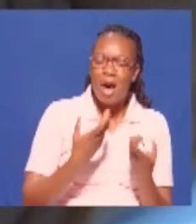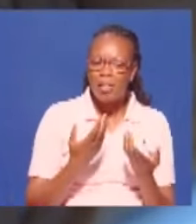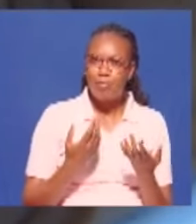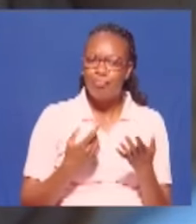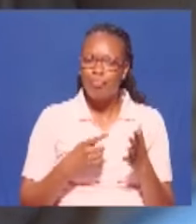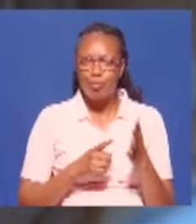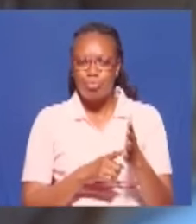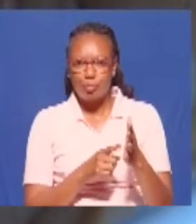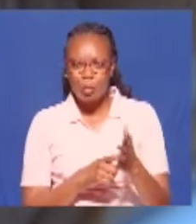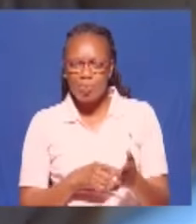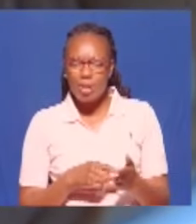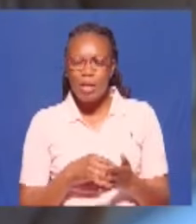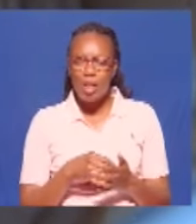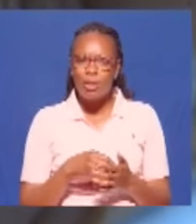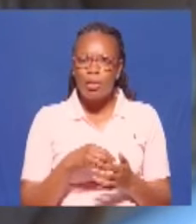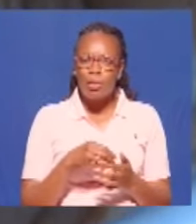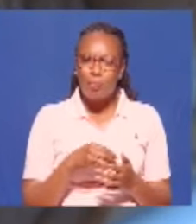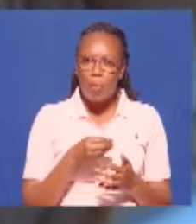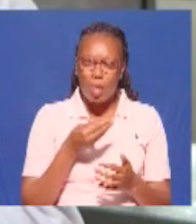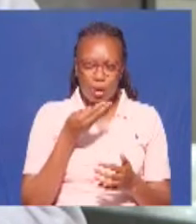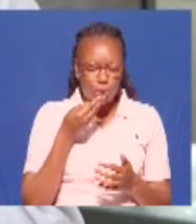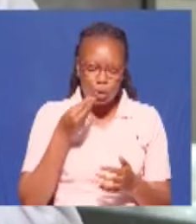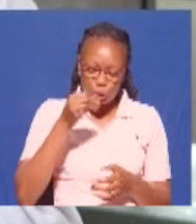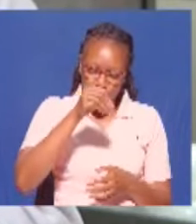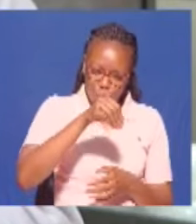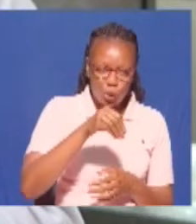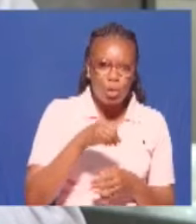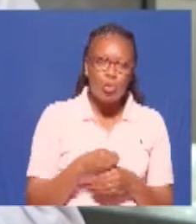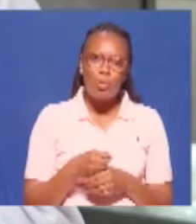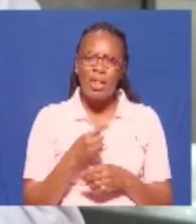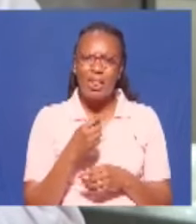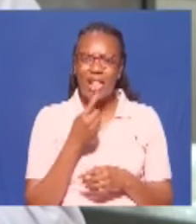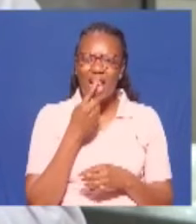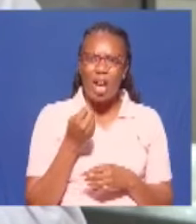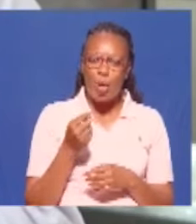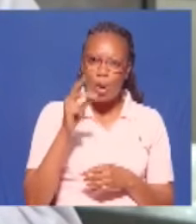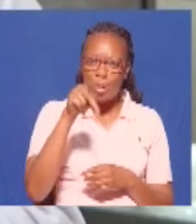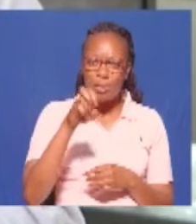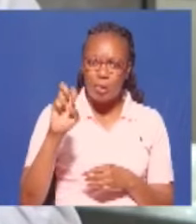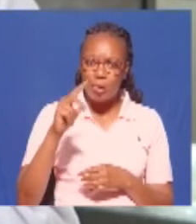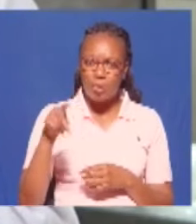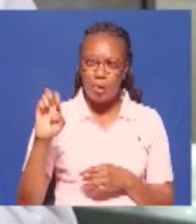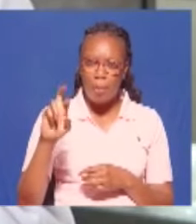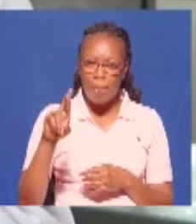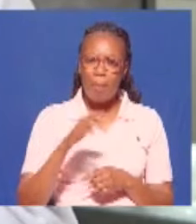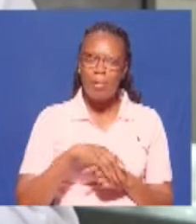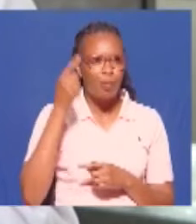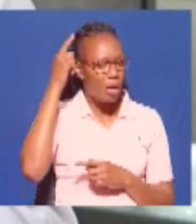kama vile chumvi, mixed spices, white pepper, black pepper, garlic,